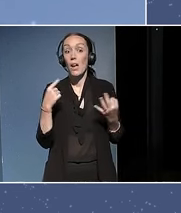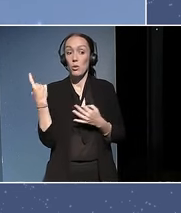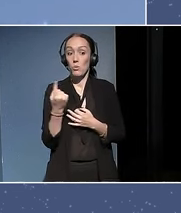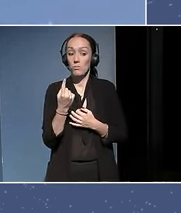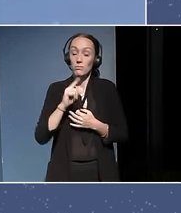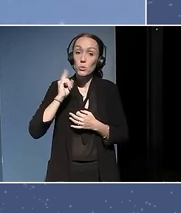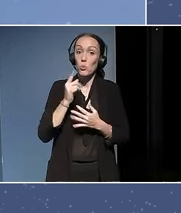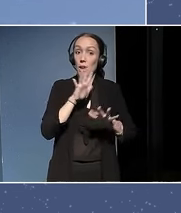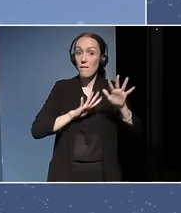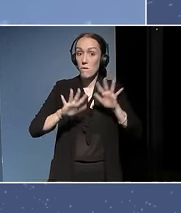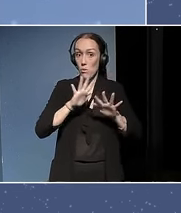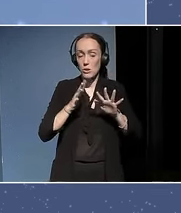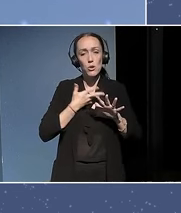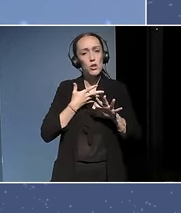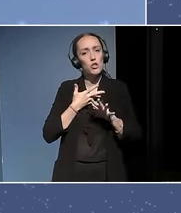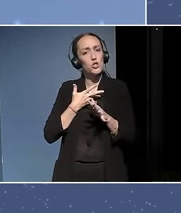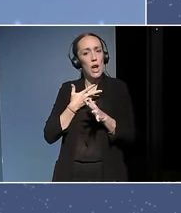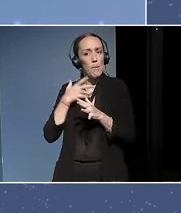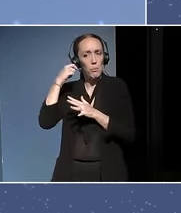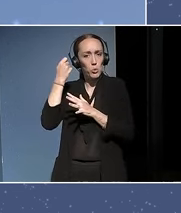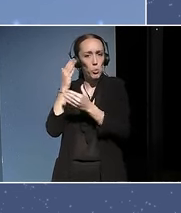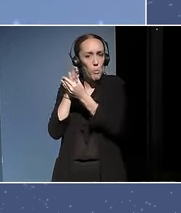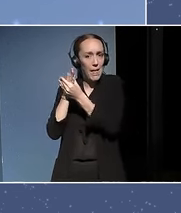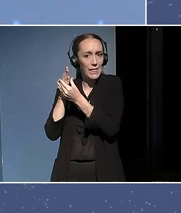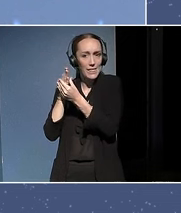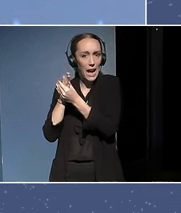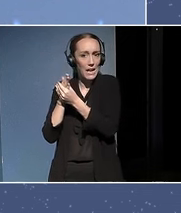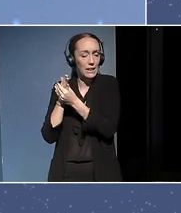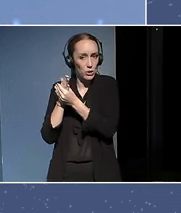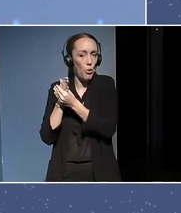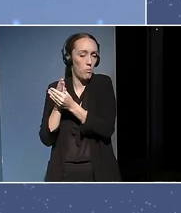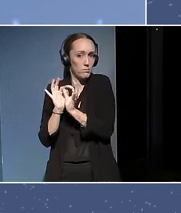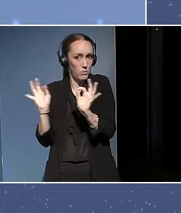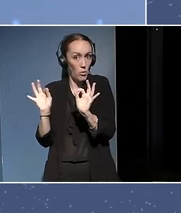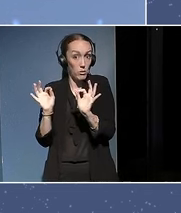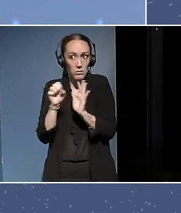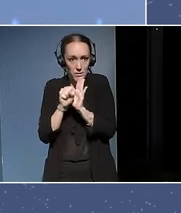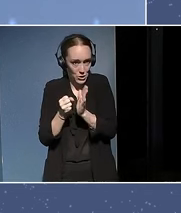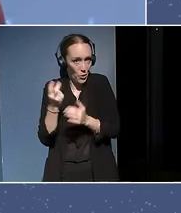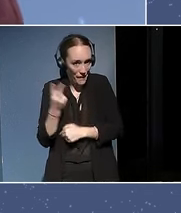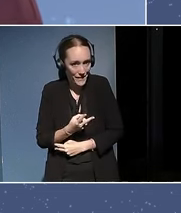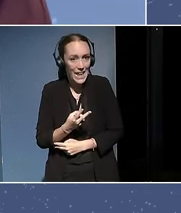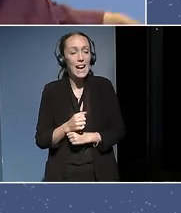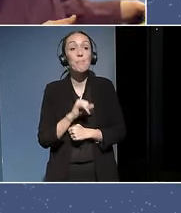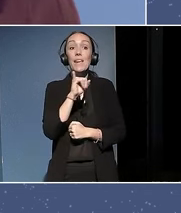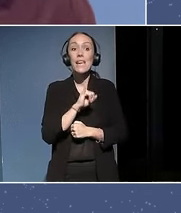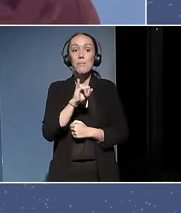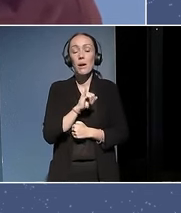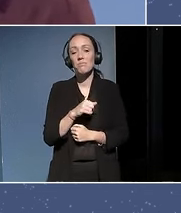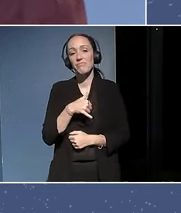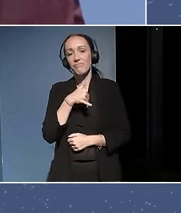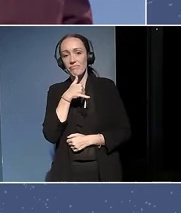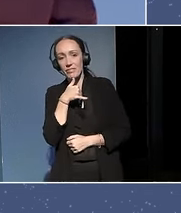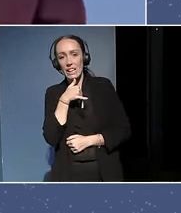Geographic quindi quella che vi sto raccontando è una storia vera verissima sconsolato Ibrahim si siede al